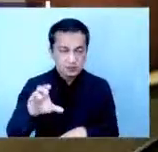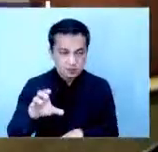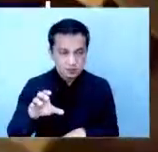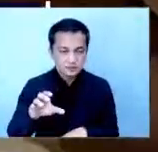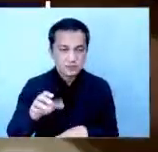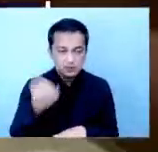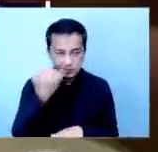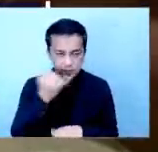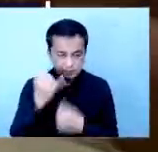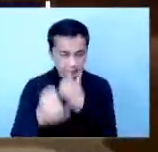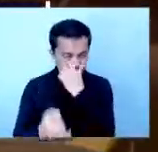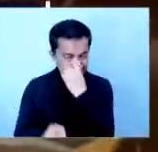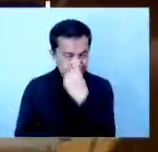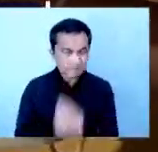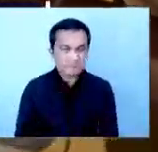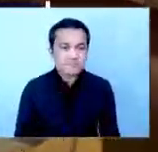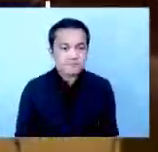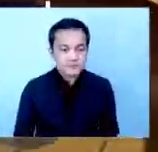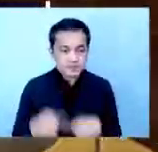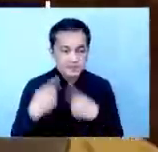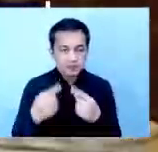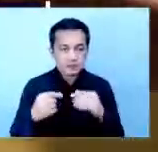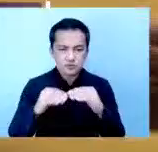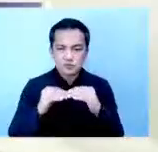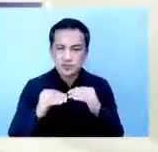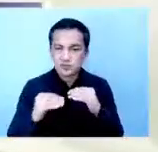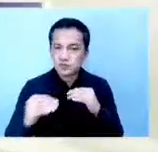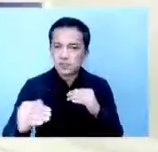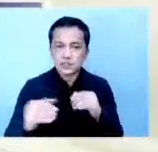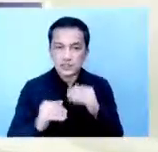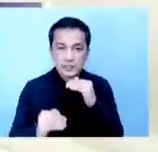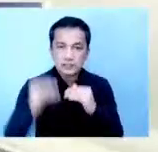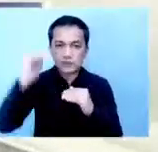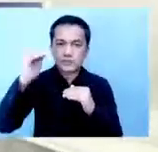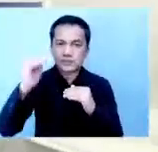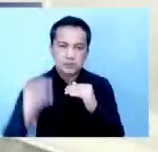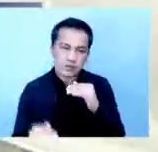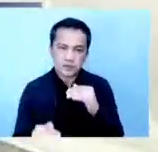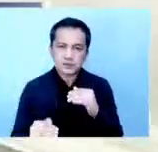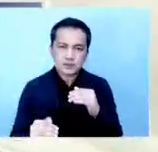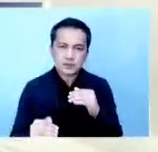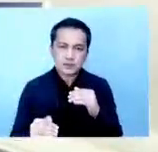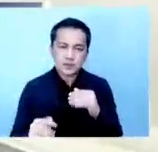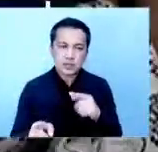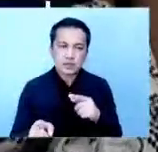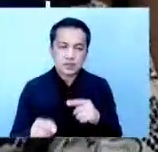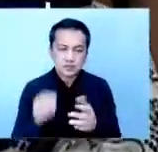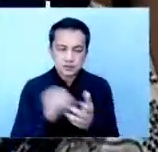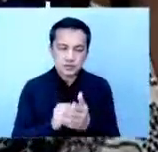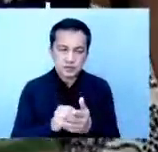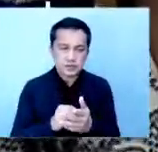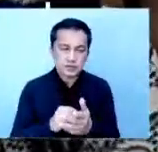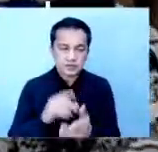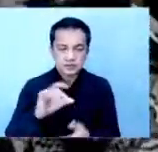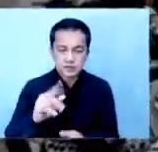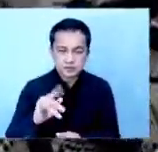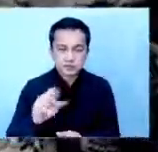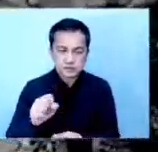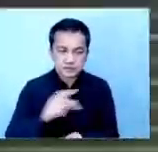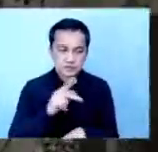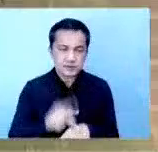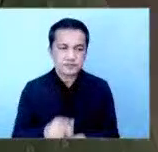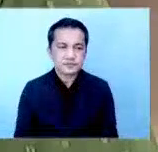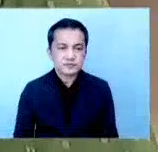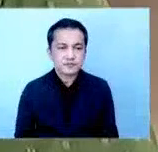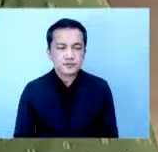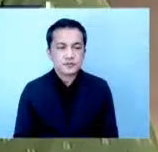Iloilo City. Sa ngayon, plateauing o hindi tumataas o bumababa ang mga naitatalang kaso ng pertussis sa bansa. One